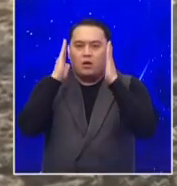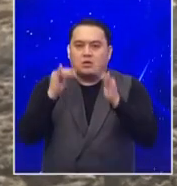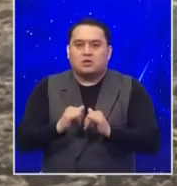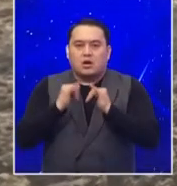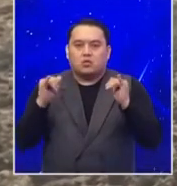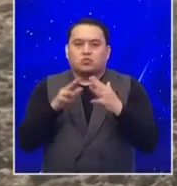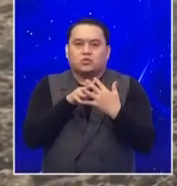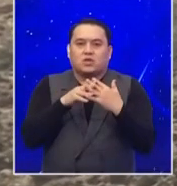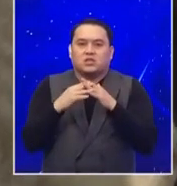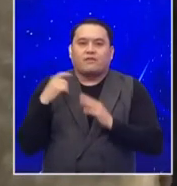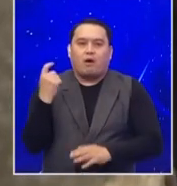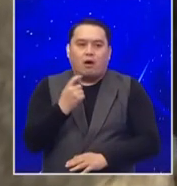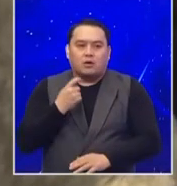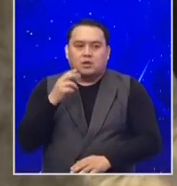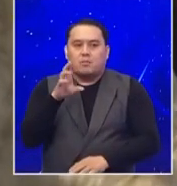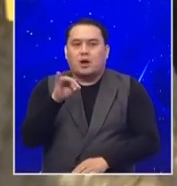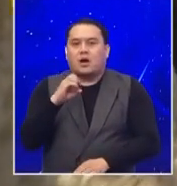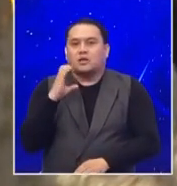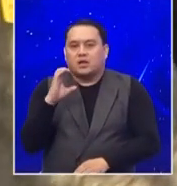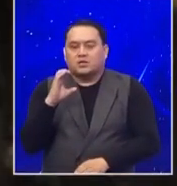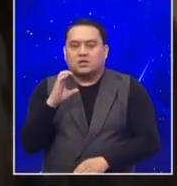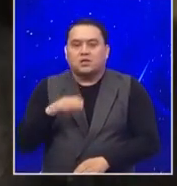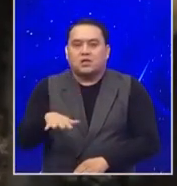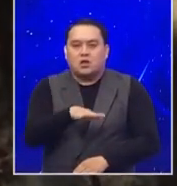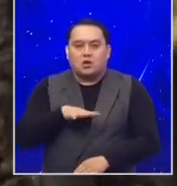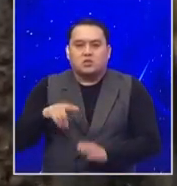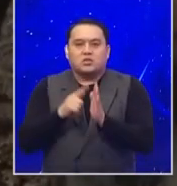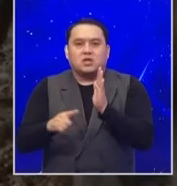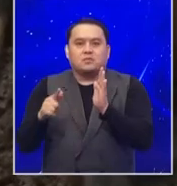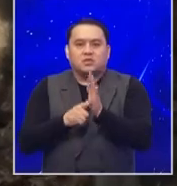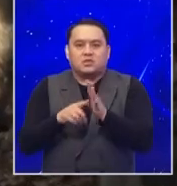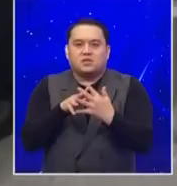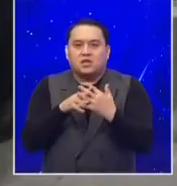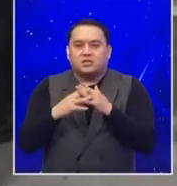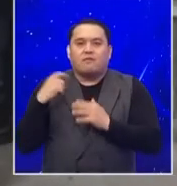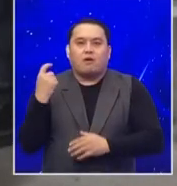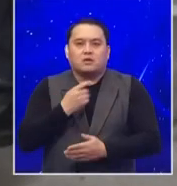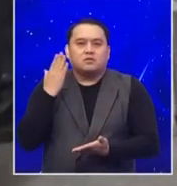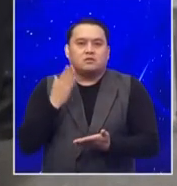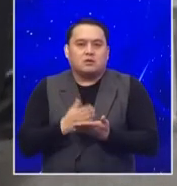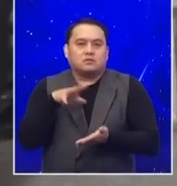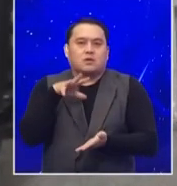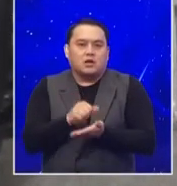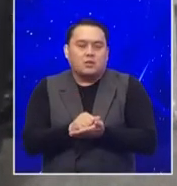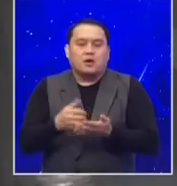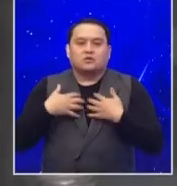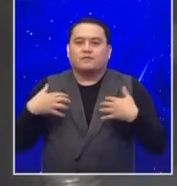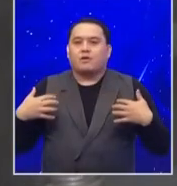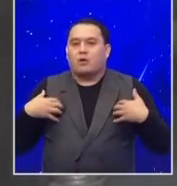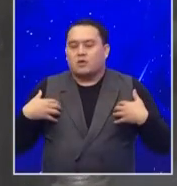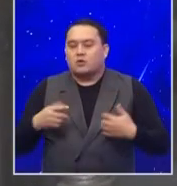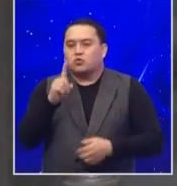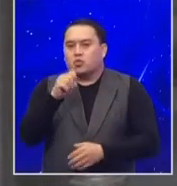развитию сельского хозяйства. Только в Баканасском сельском округе действует 77 крестьянских хозяйств, занимающихся разведением скота.